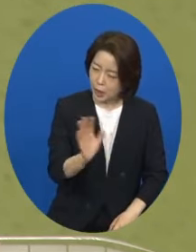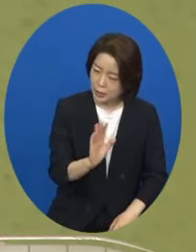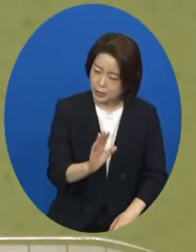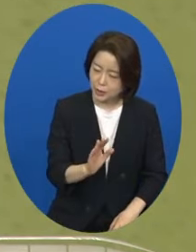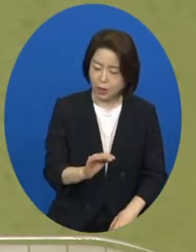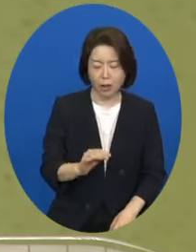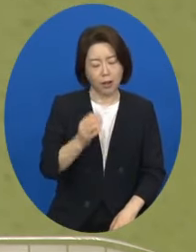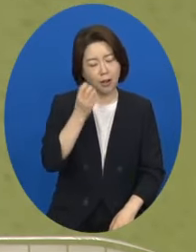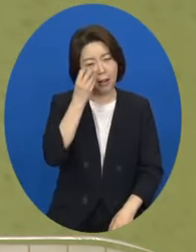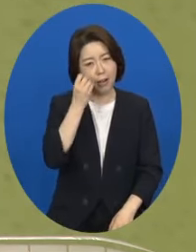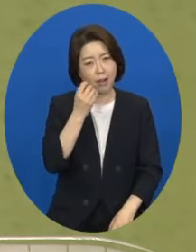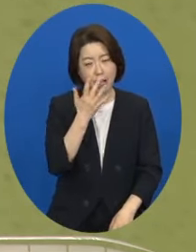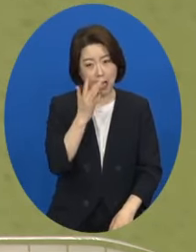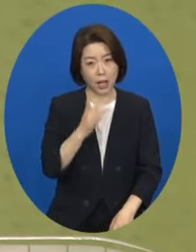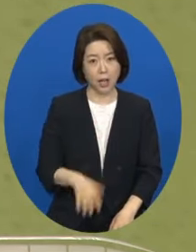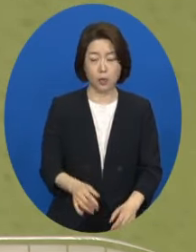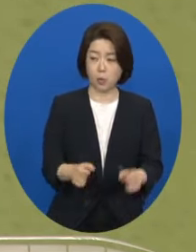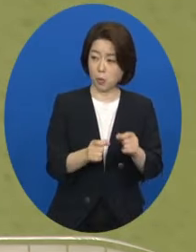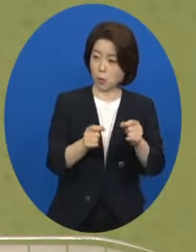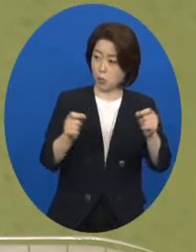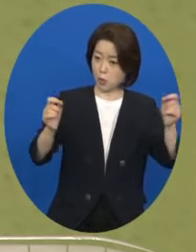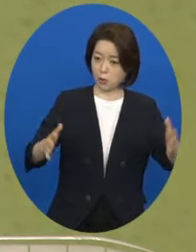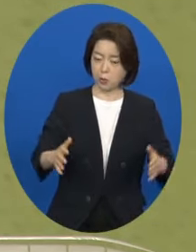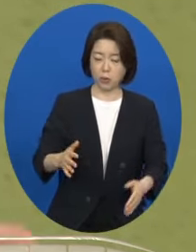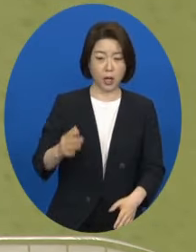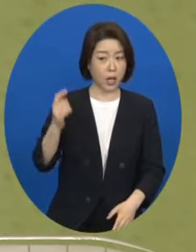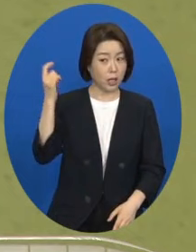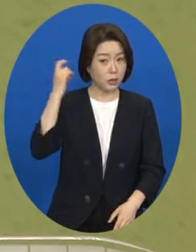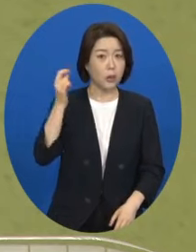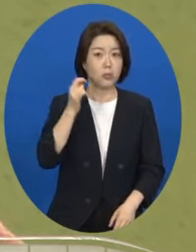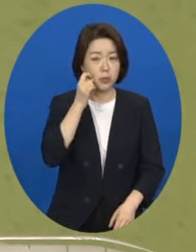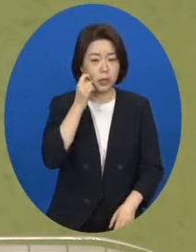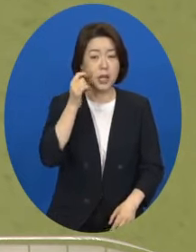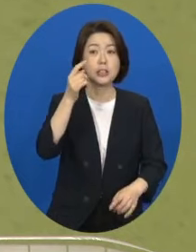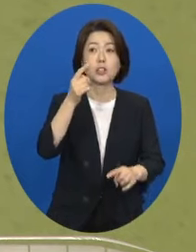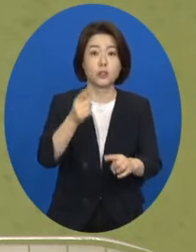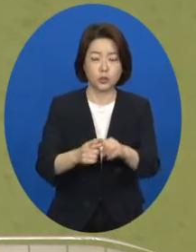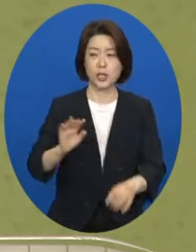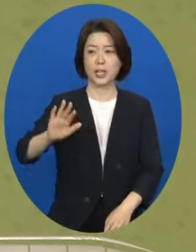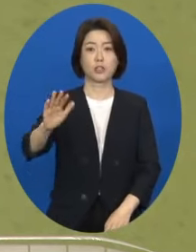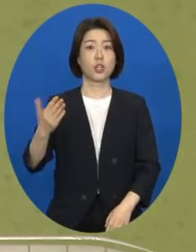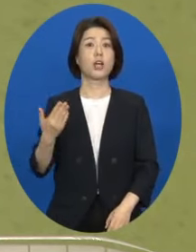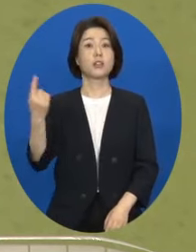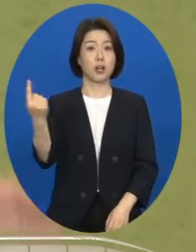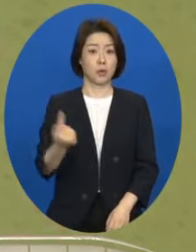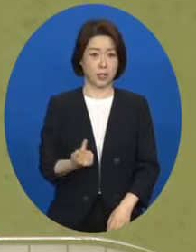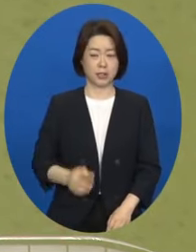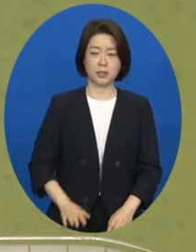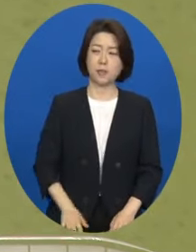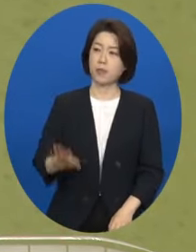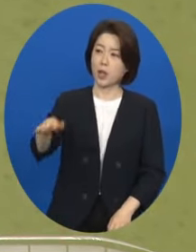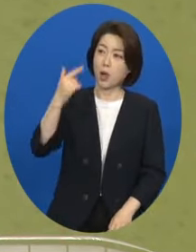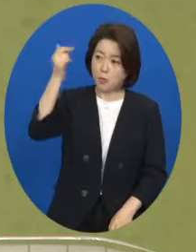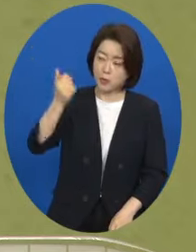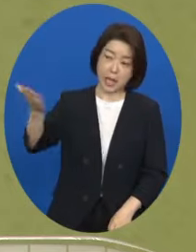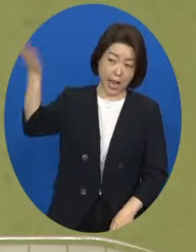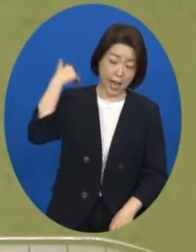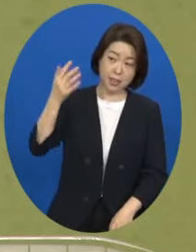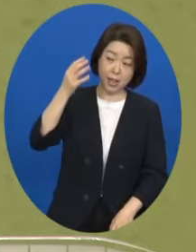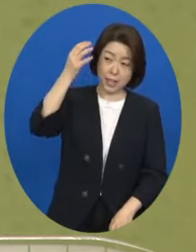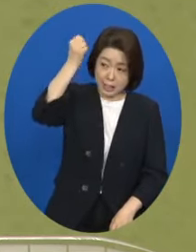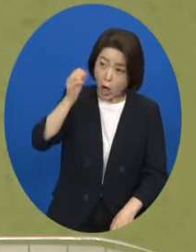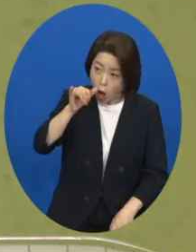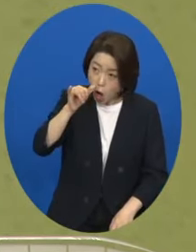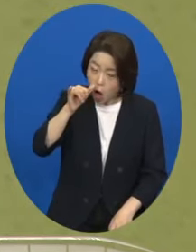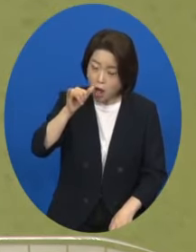한동안 소식을 못 들었습니다 제가. 그러다가 최근에 들었어요. 최근에 목사님 그때 기억나시냐고.